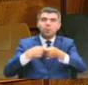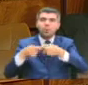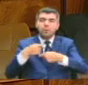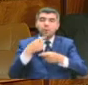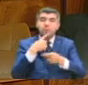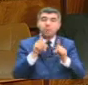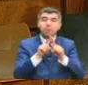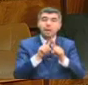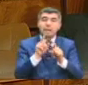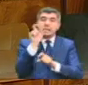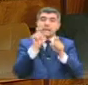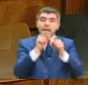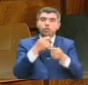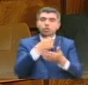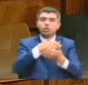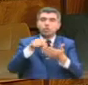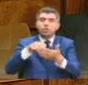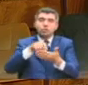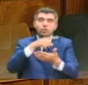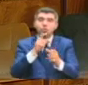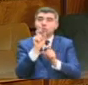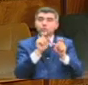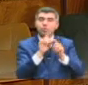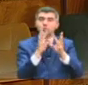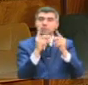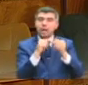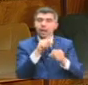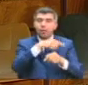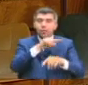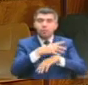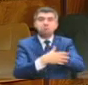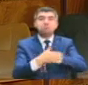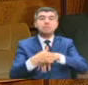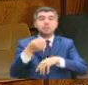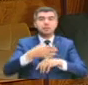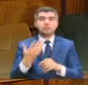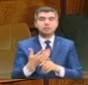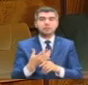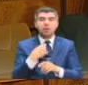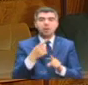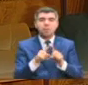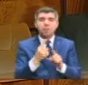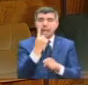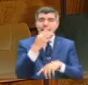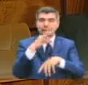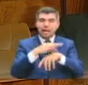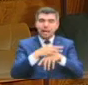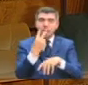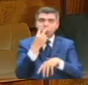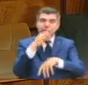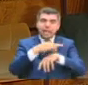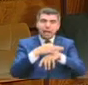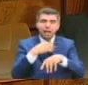كتستهلك هي الطبقة المتوسطة. كنا كنستناو الحصيلة العناوين الكبرى. أنا عارف بأنه دقيقة ونص ولا جوج دقائق ما ممكنش تقدم،